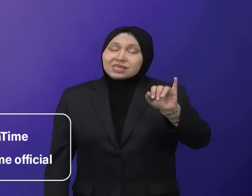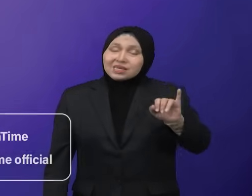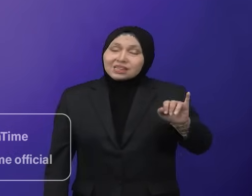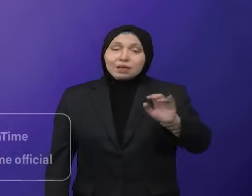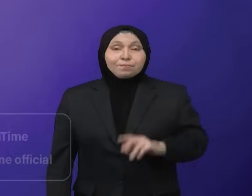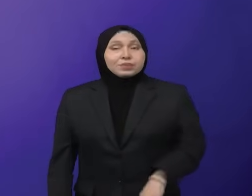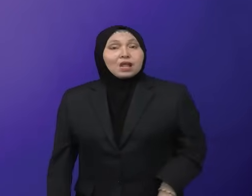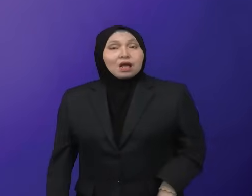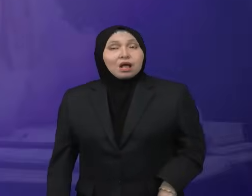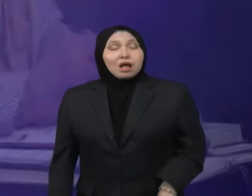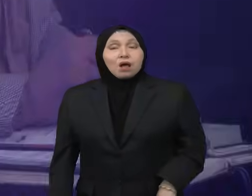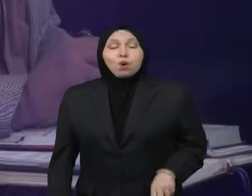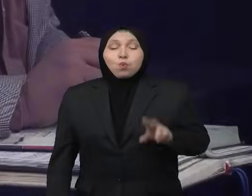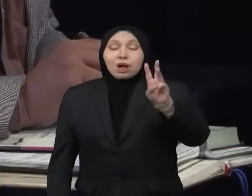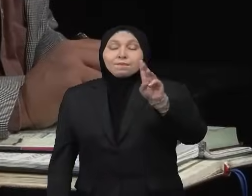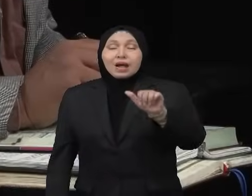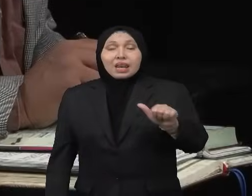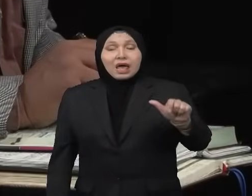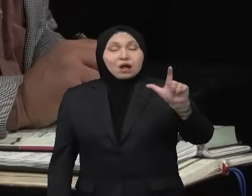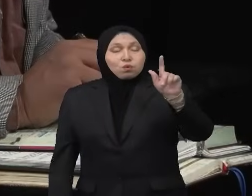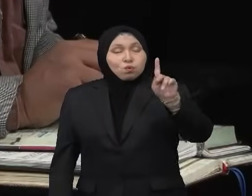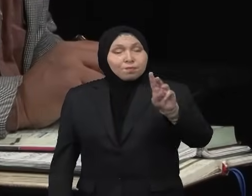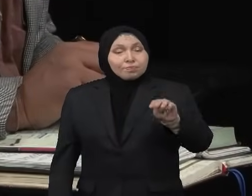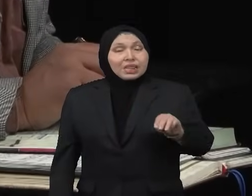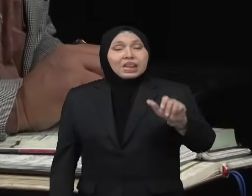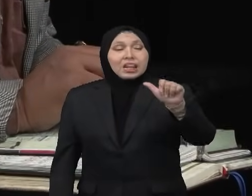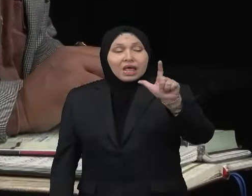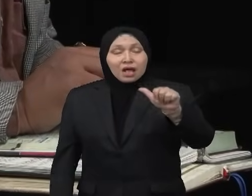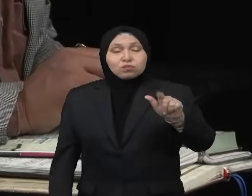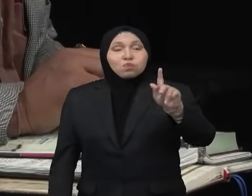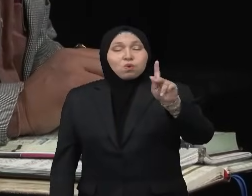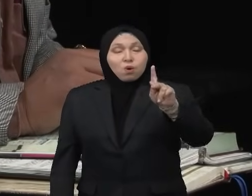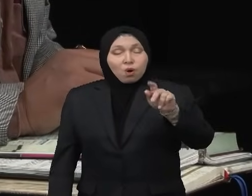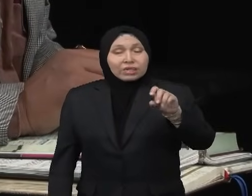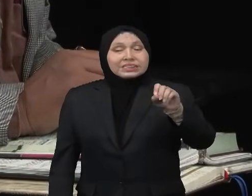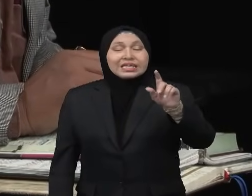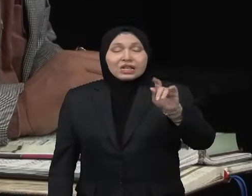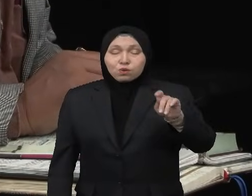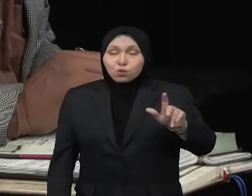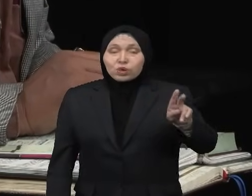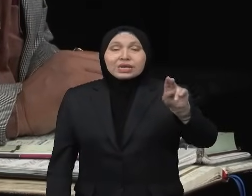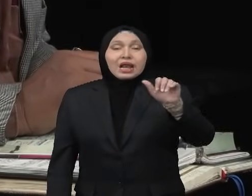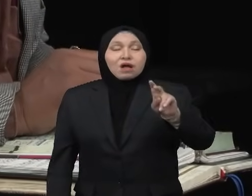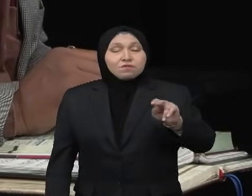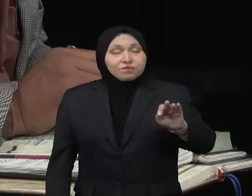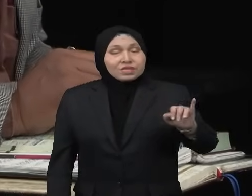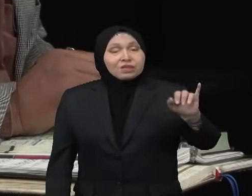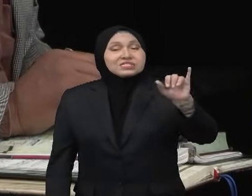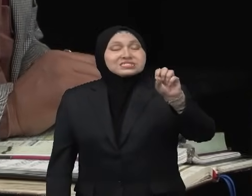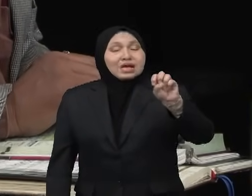mustad'afin. Wa ma lakum la tuqatiluna fi